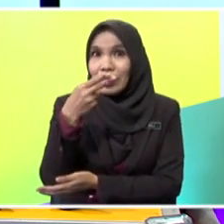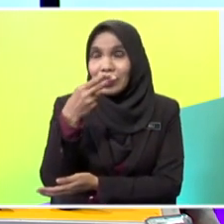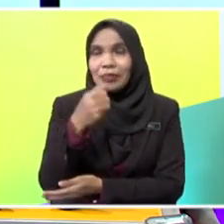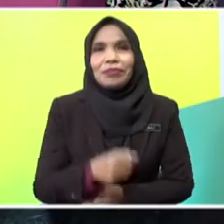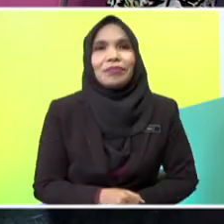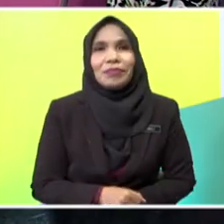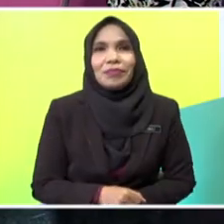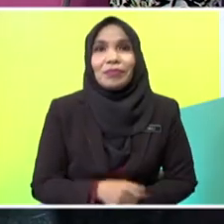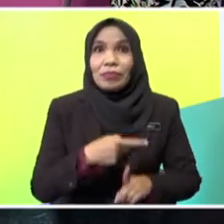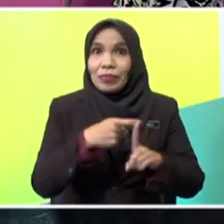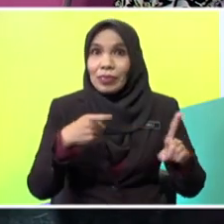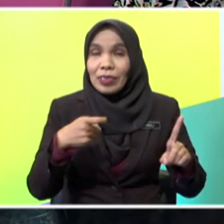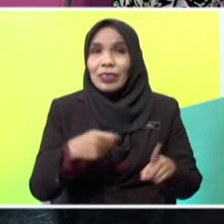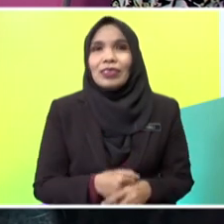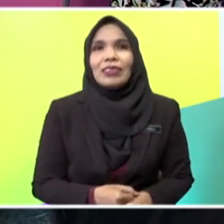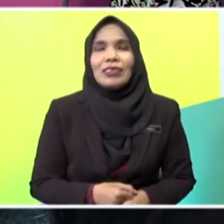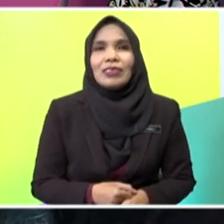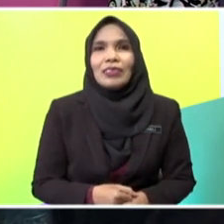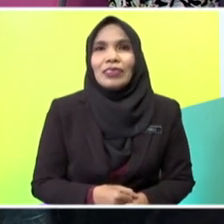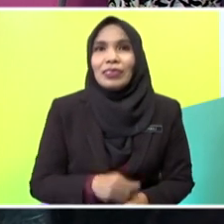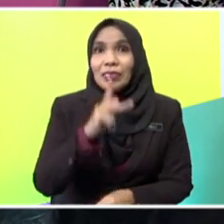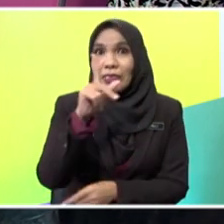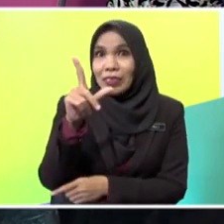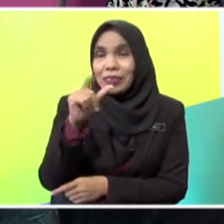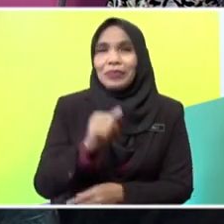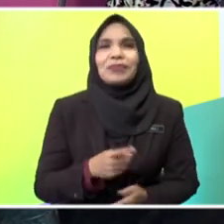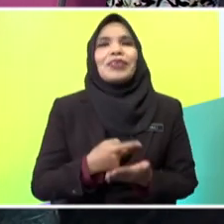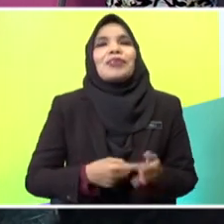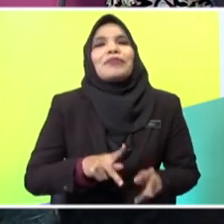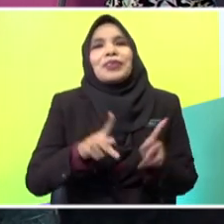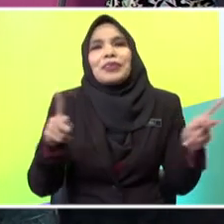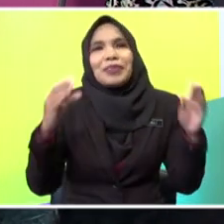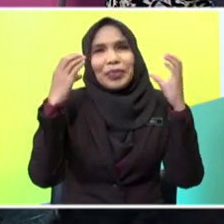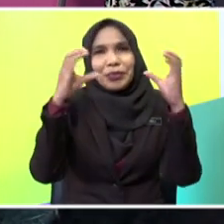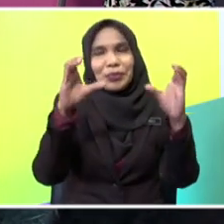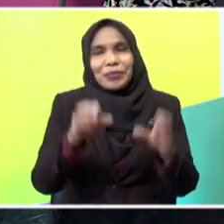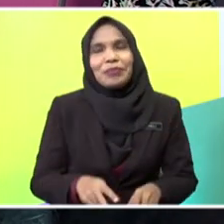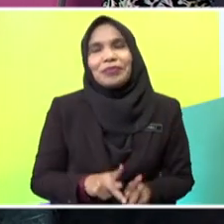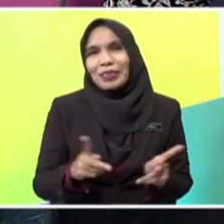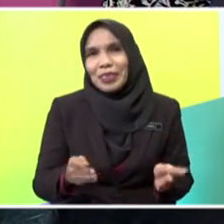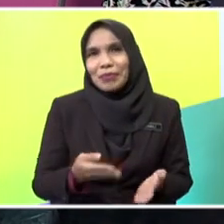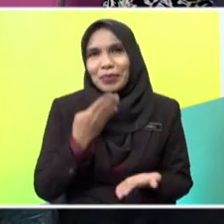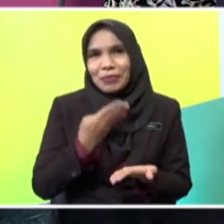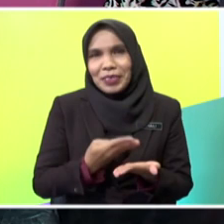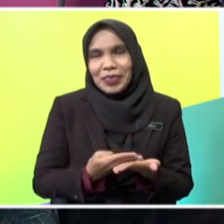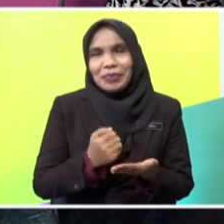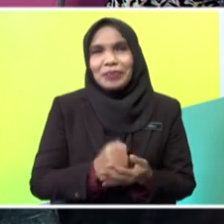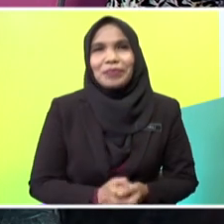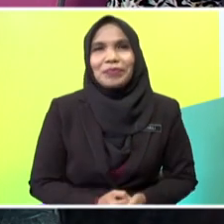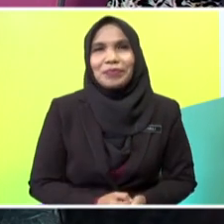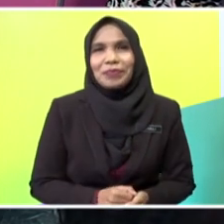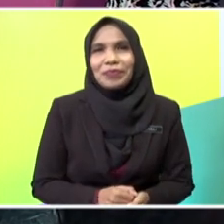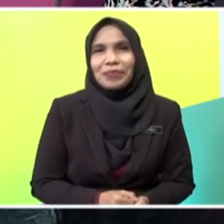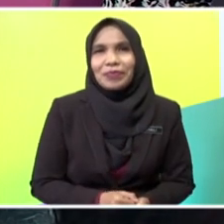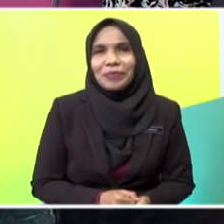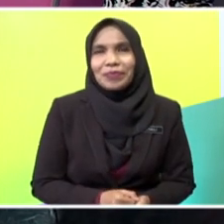Khas Sekolah Menengah Kebangsaan Danau Kota Kuala Lumpur. Apa khabar Cikgu? Oh, baik. Sedap suara Cikgu bercerita. Hai Kak